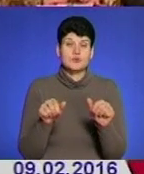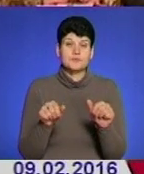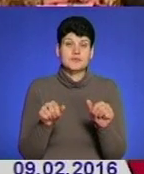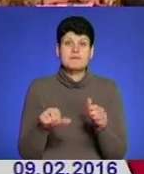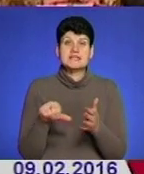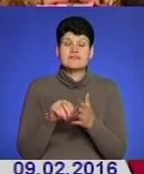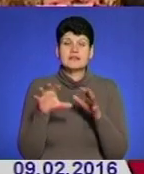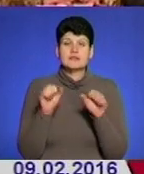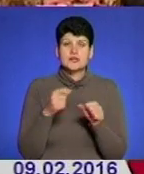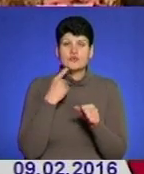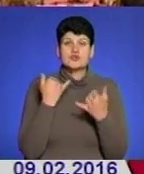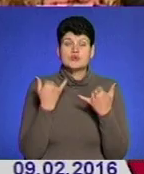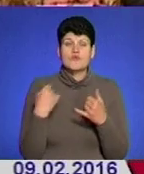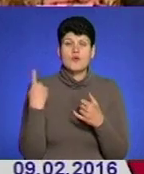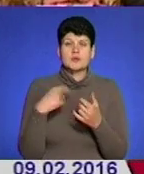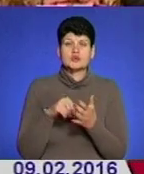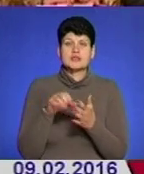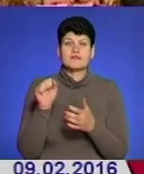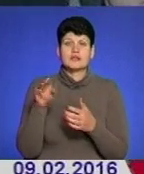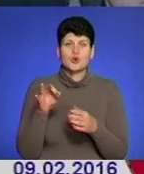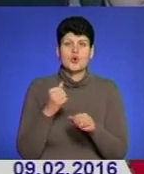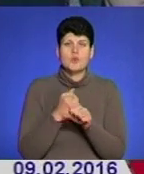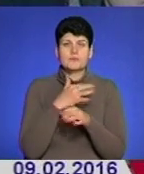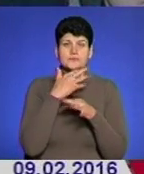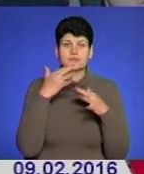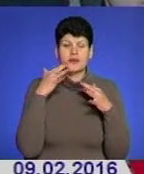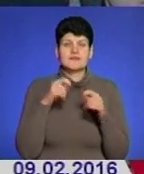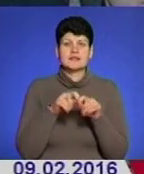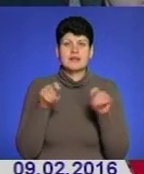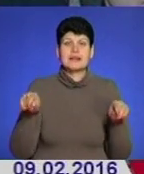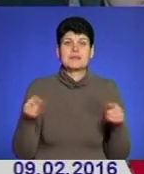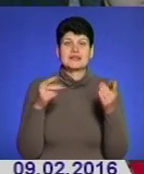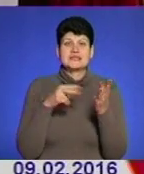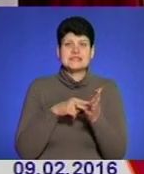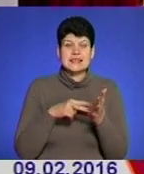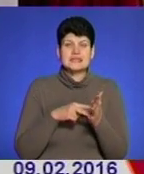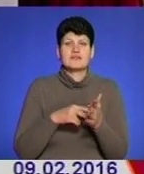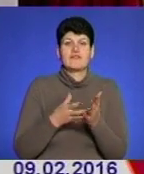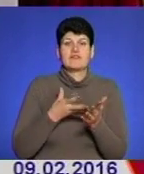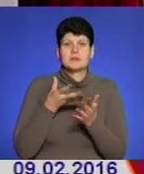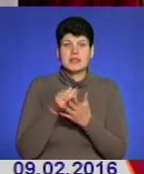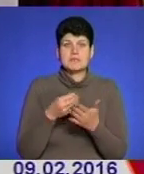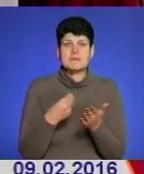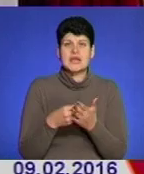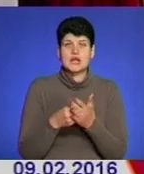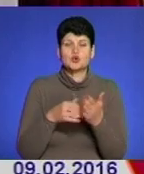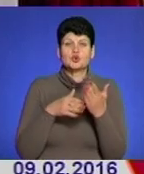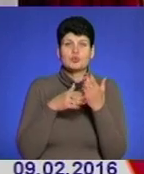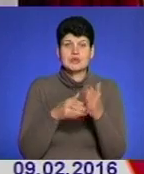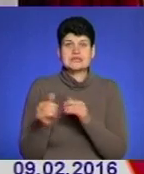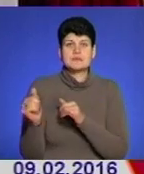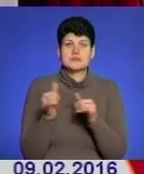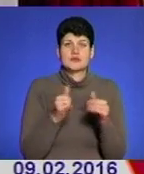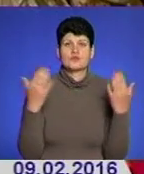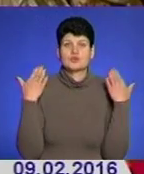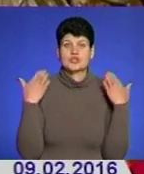влади кажуть, нині в області для учасників АТО роблять немало. Відкривають реабілітаційні центри, виплачують матеріальну допомогу, забезпечують